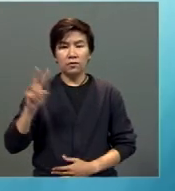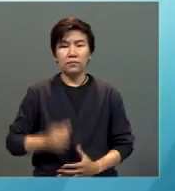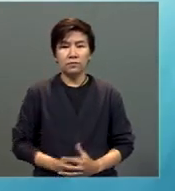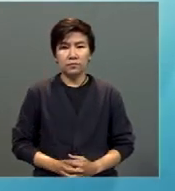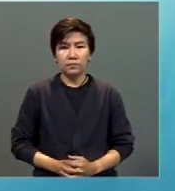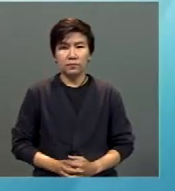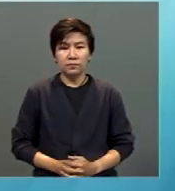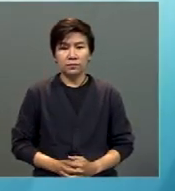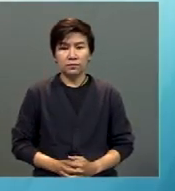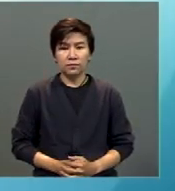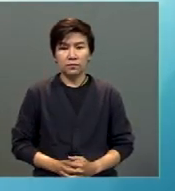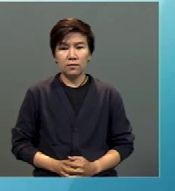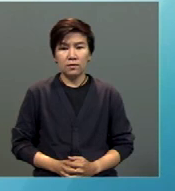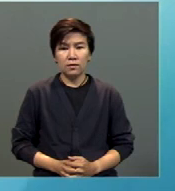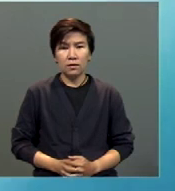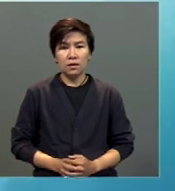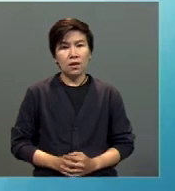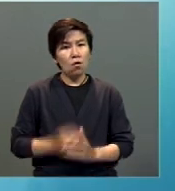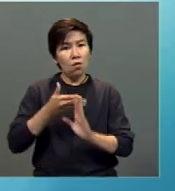จังหวัดแล้วไม่มีรายงานในช่วงเวลา 28